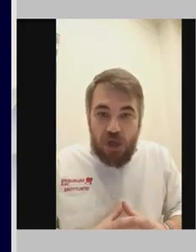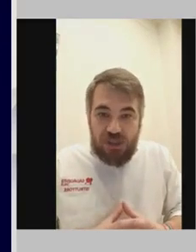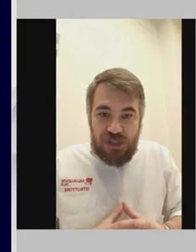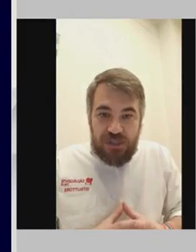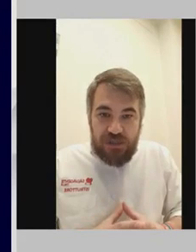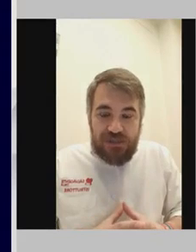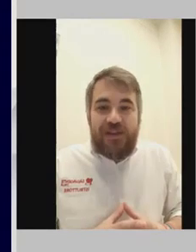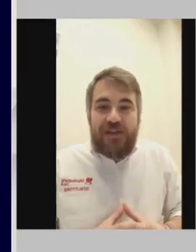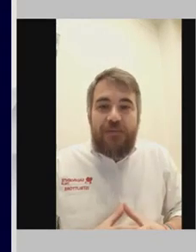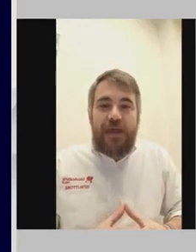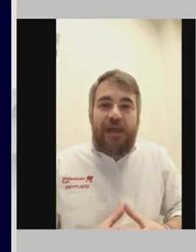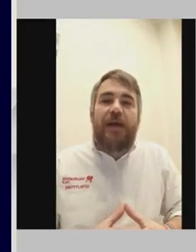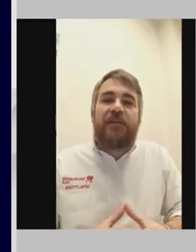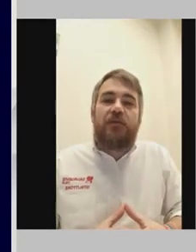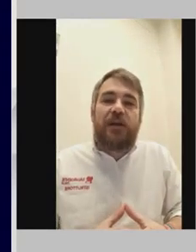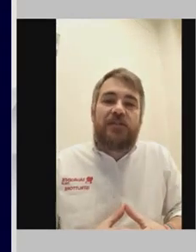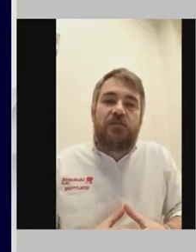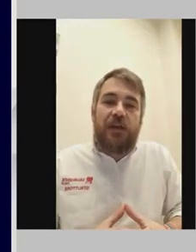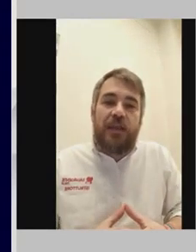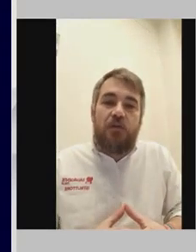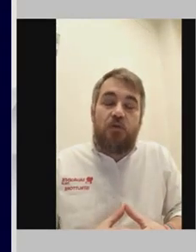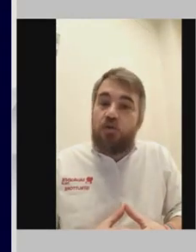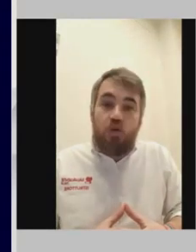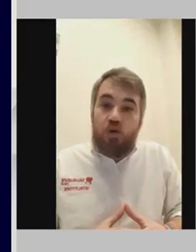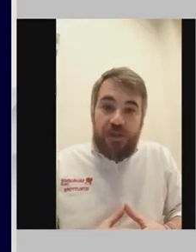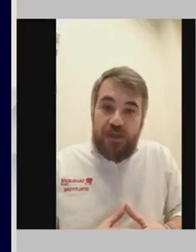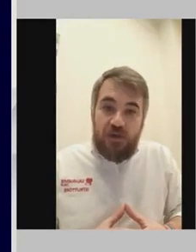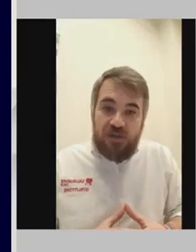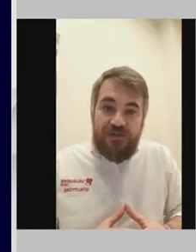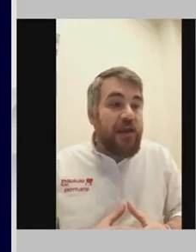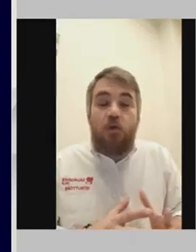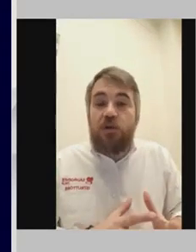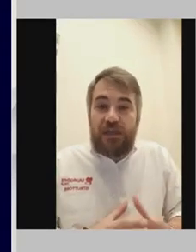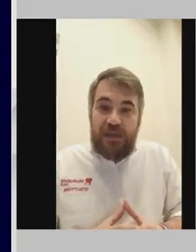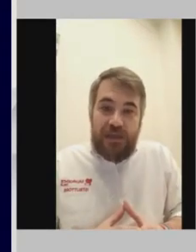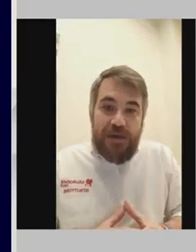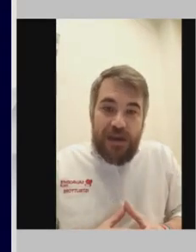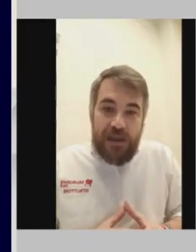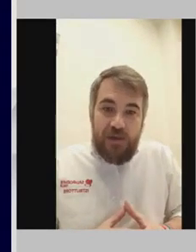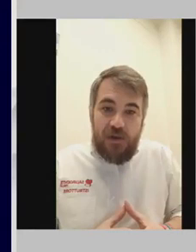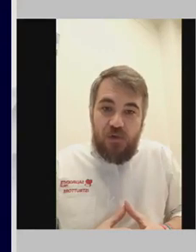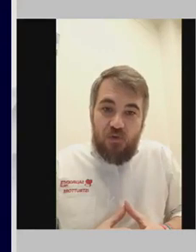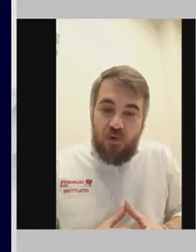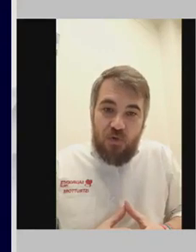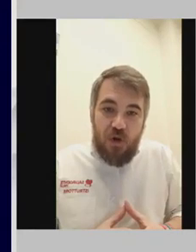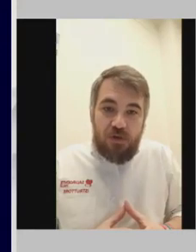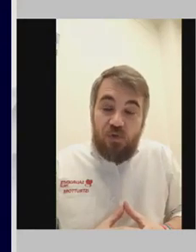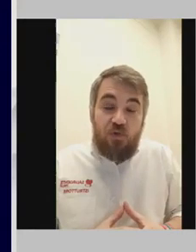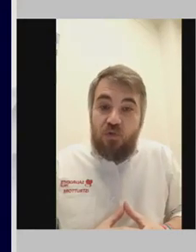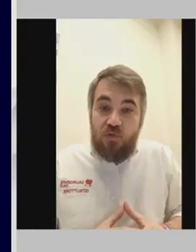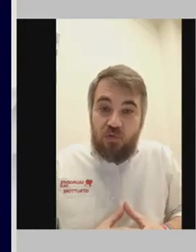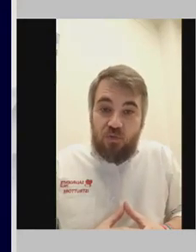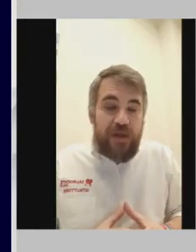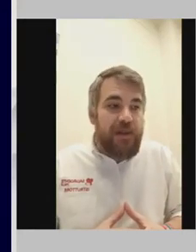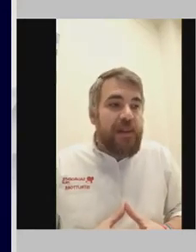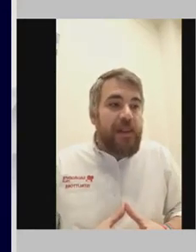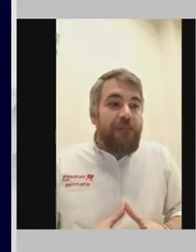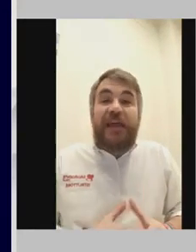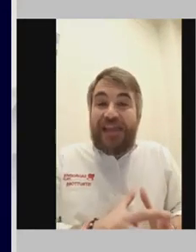se oggi davanti a me capita un arresto cardiaco non ho idea di cosa fare oltre che chiamare l'118 o